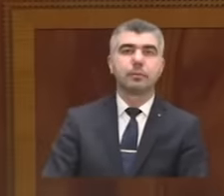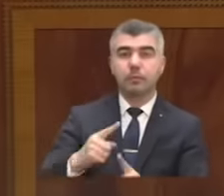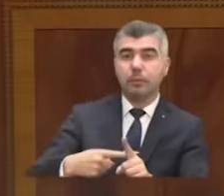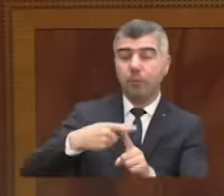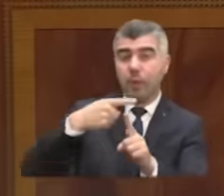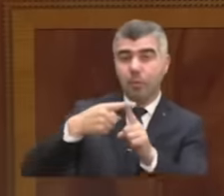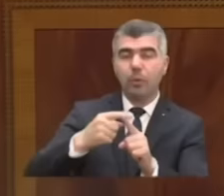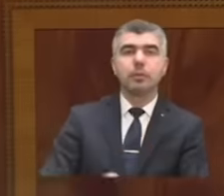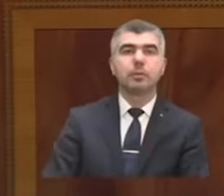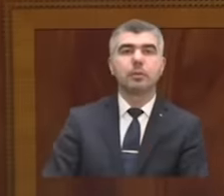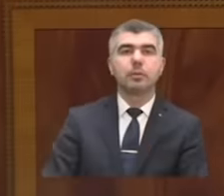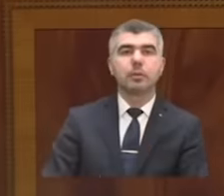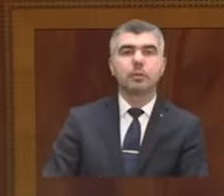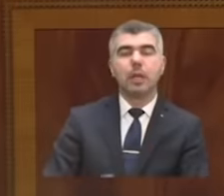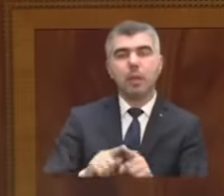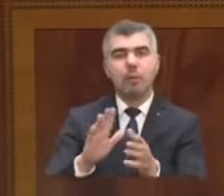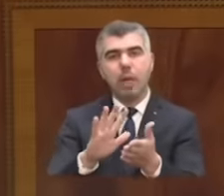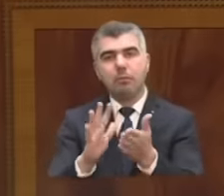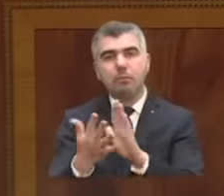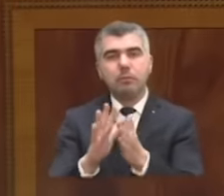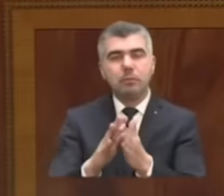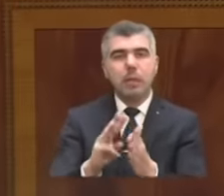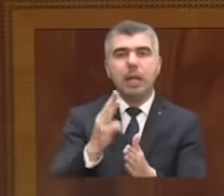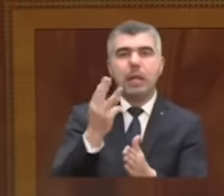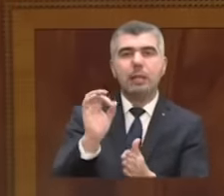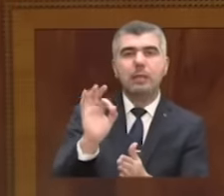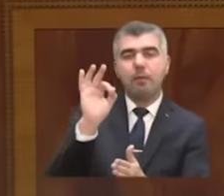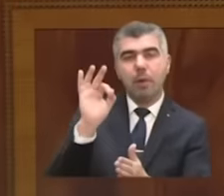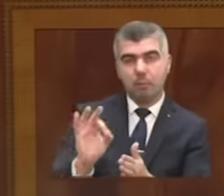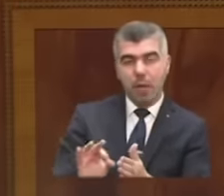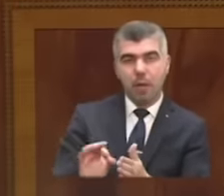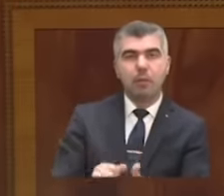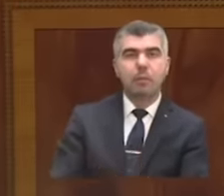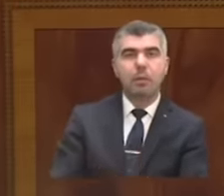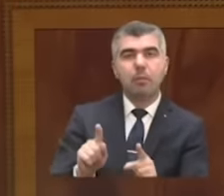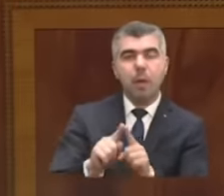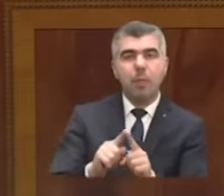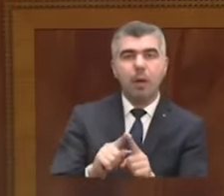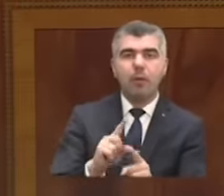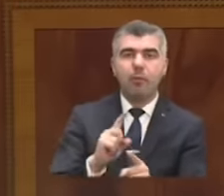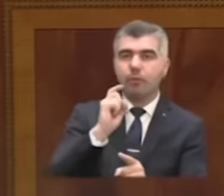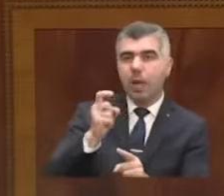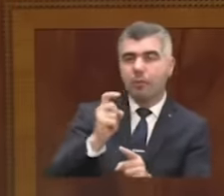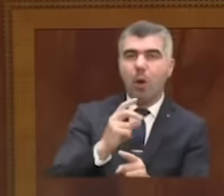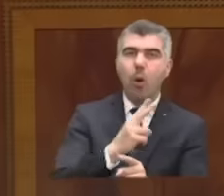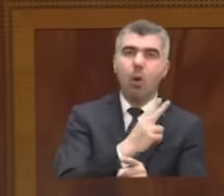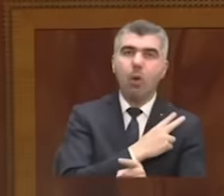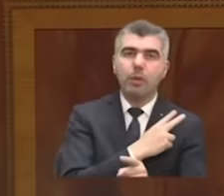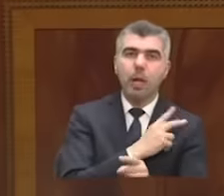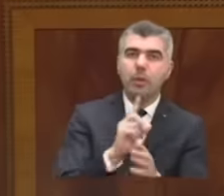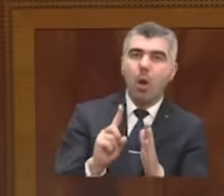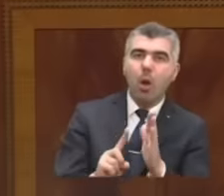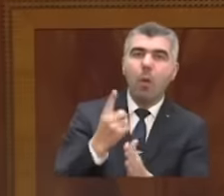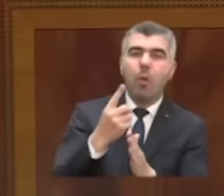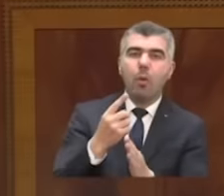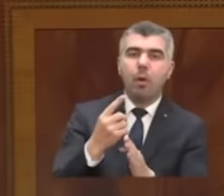يناير 2025، وهذه الزيادة تتمثل تقريبا 30% من أجرة